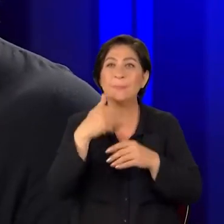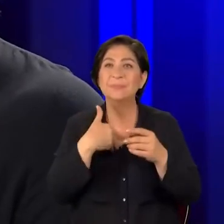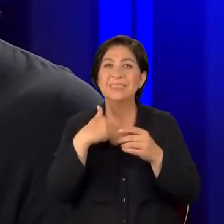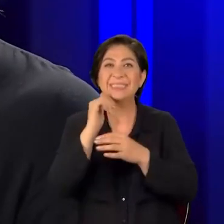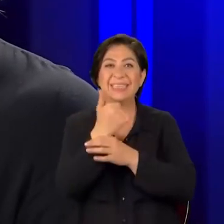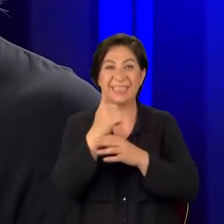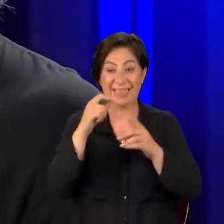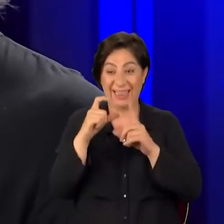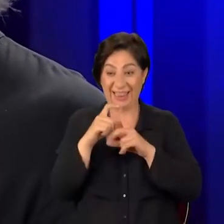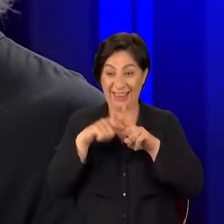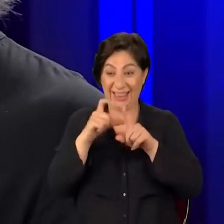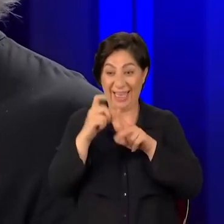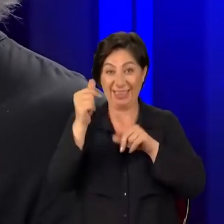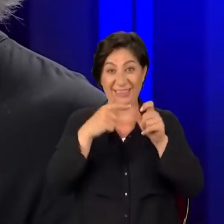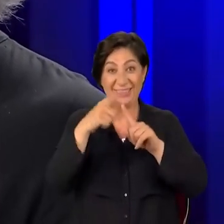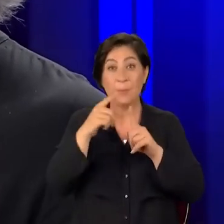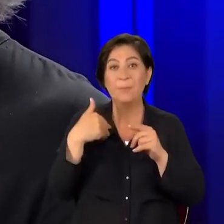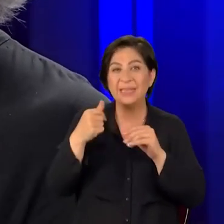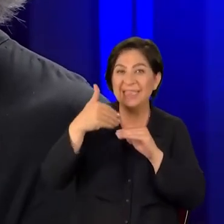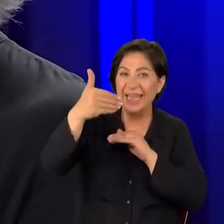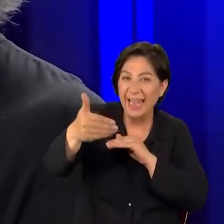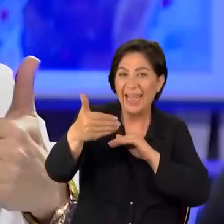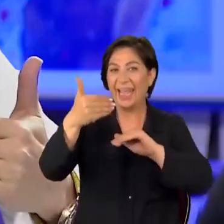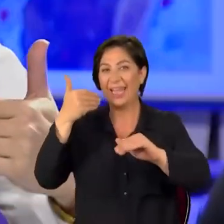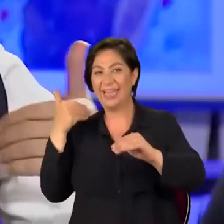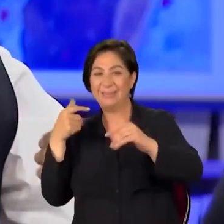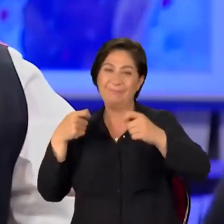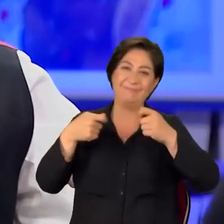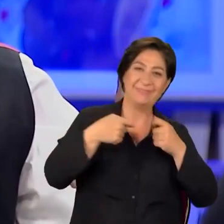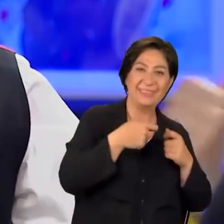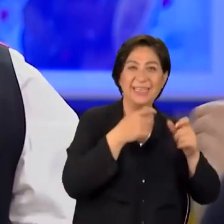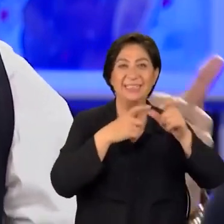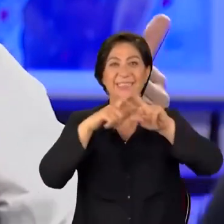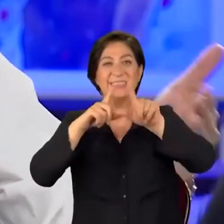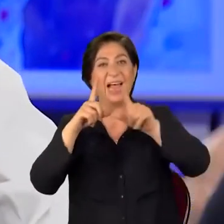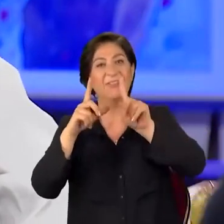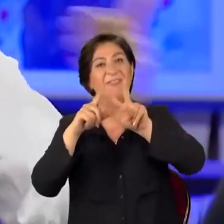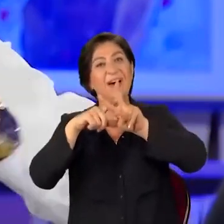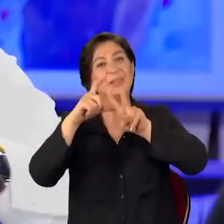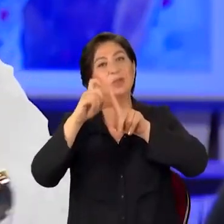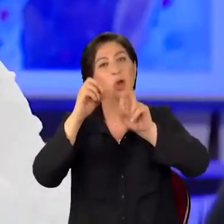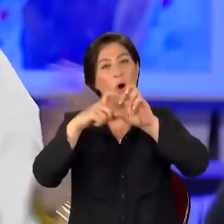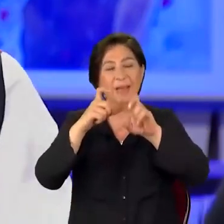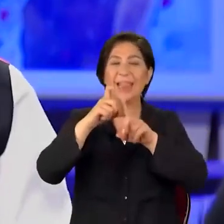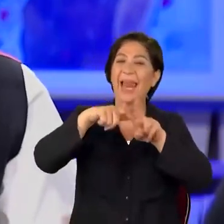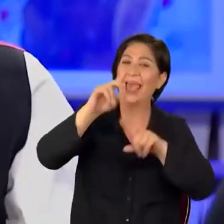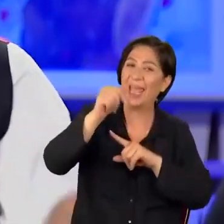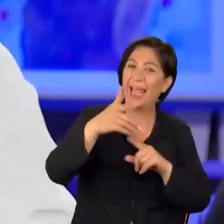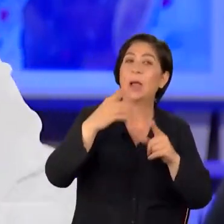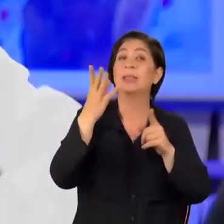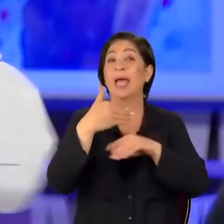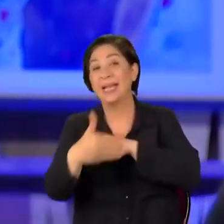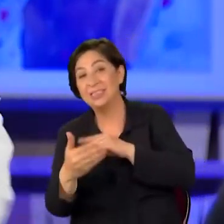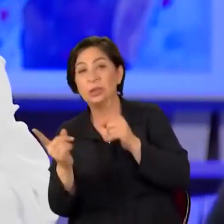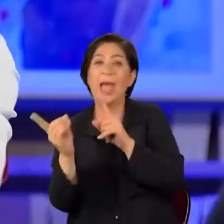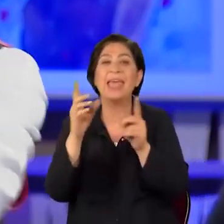sanatsal aforizmaları var dadaistlerin ama biraz ileri biraz geri çekiştirdik. İşte Salvador Dali aslında bunların aralarında ama onu da koyduk.